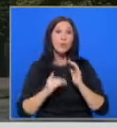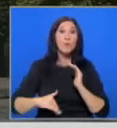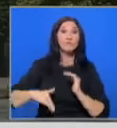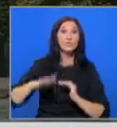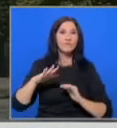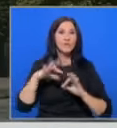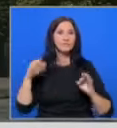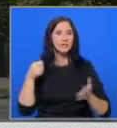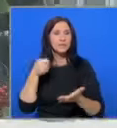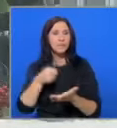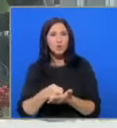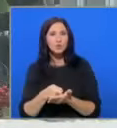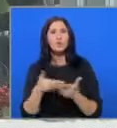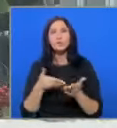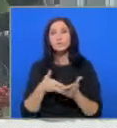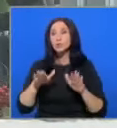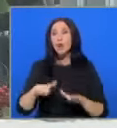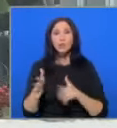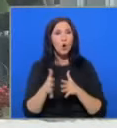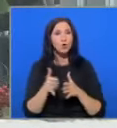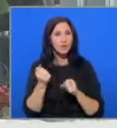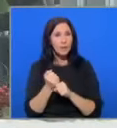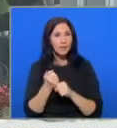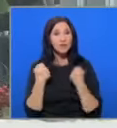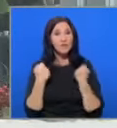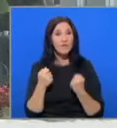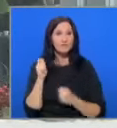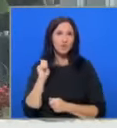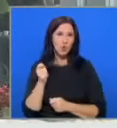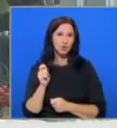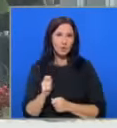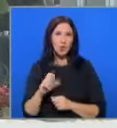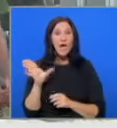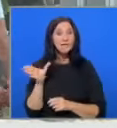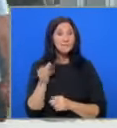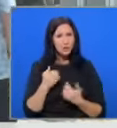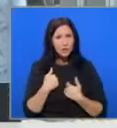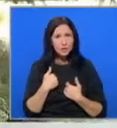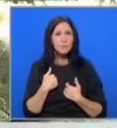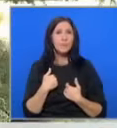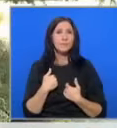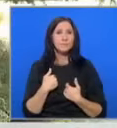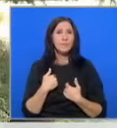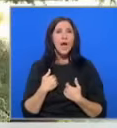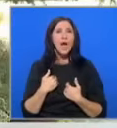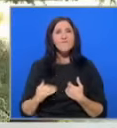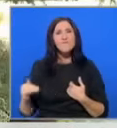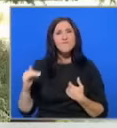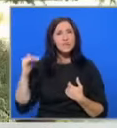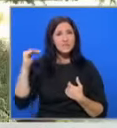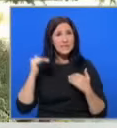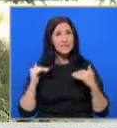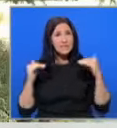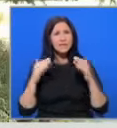повишаване размера на заплащането, за да останат хората да работят и живеят в Кюстендил. Всичките ми връзници са високо